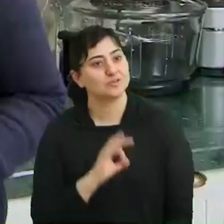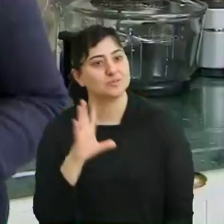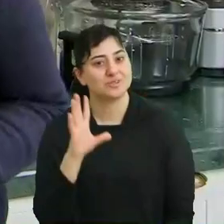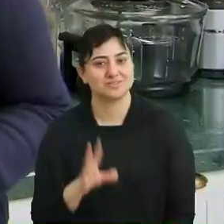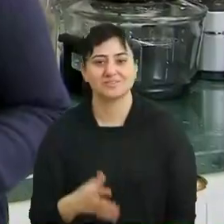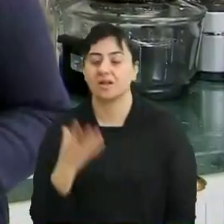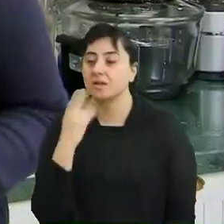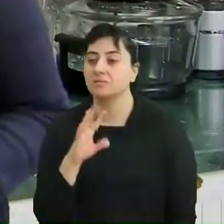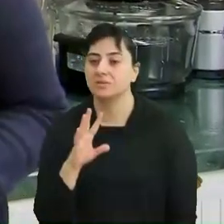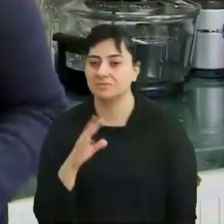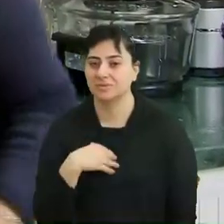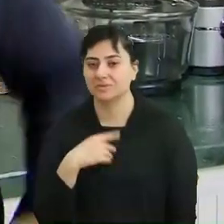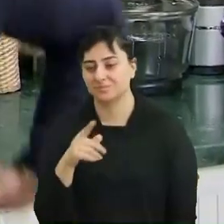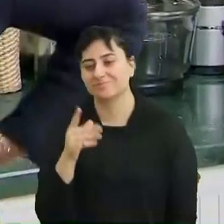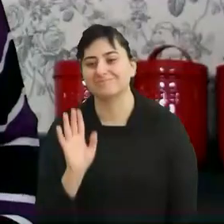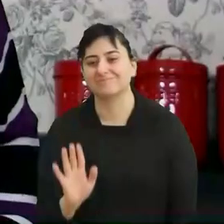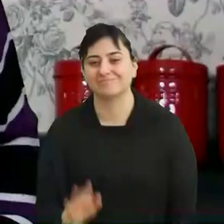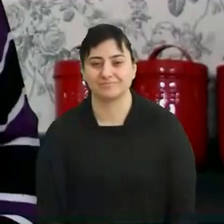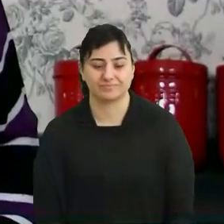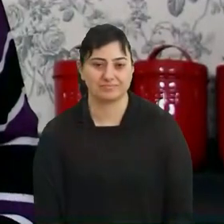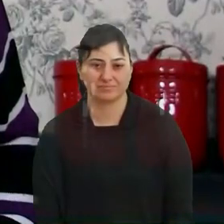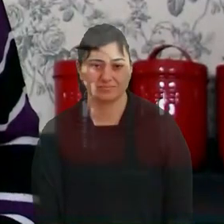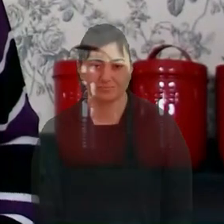Süper. Anlamadım. Ben de bunu anladım.